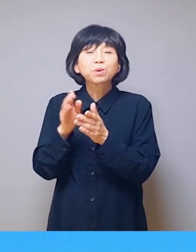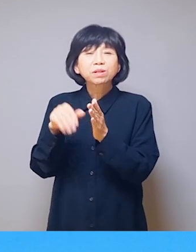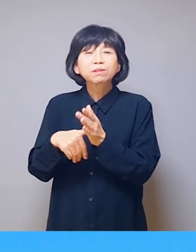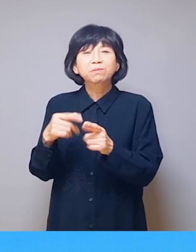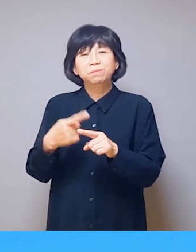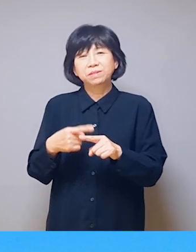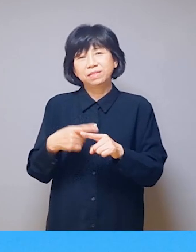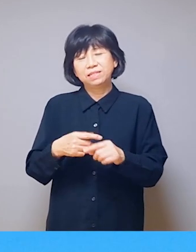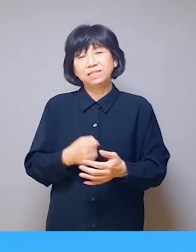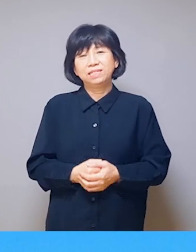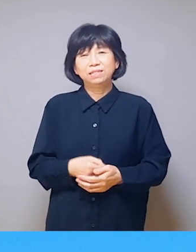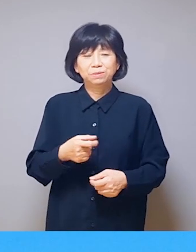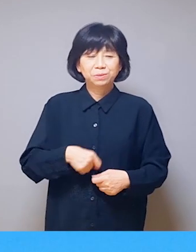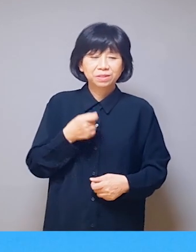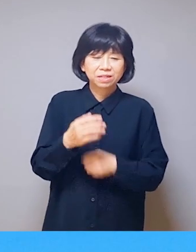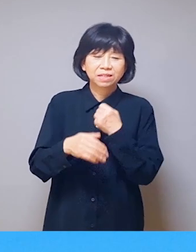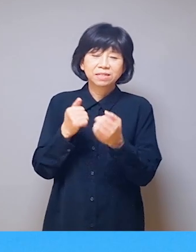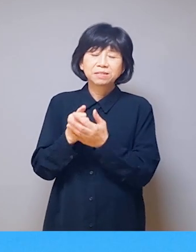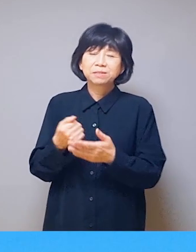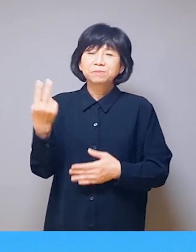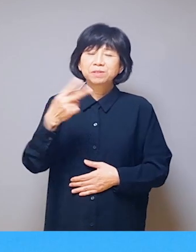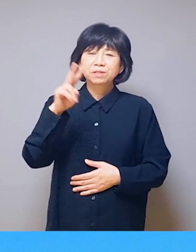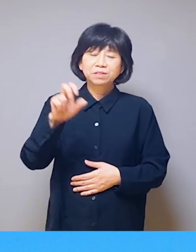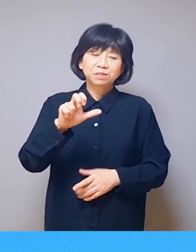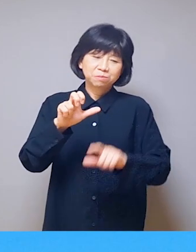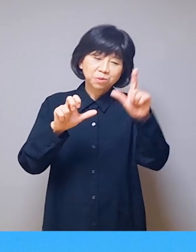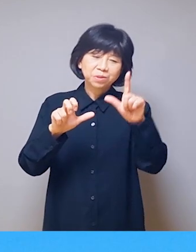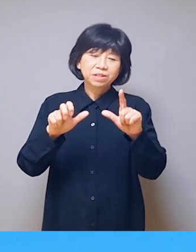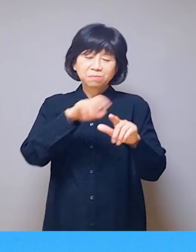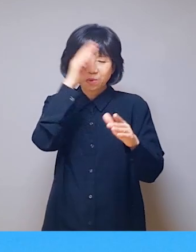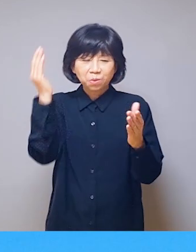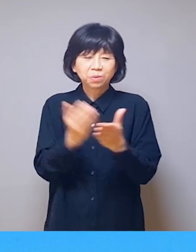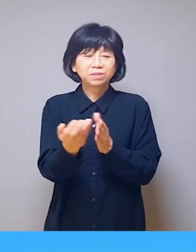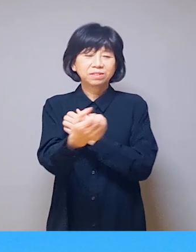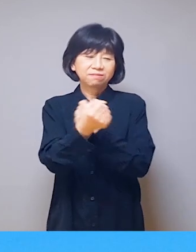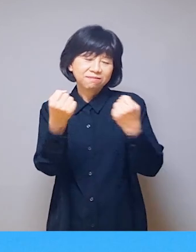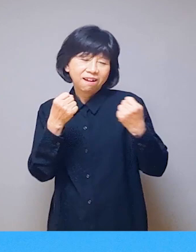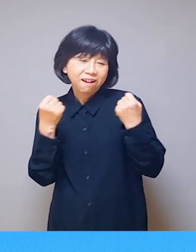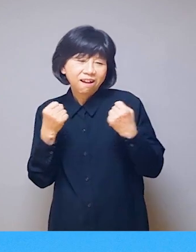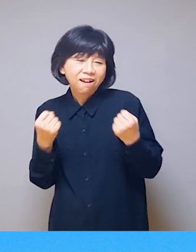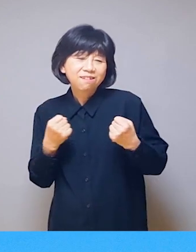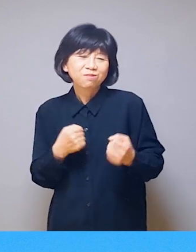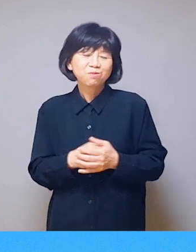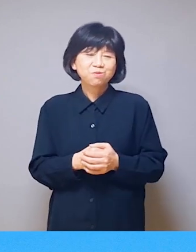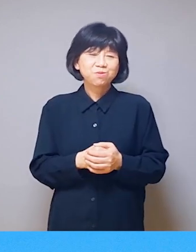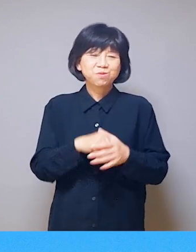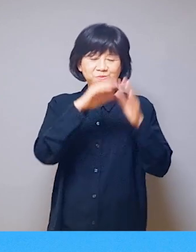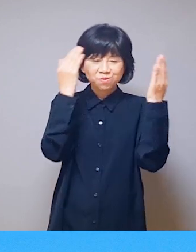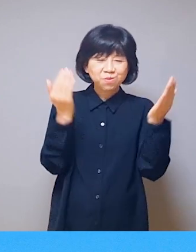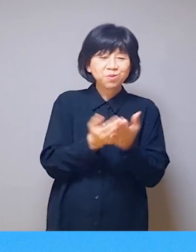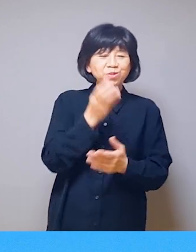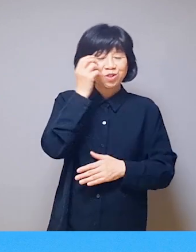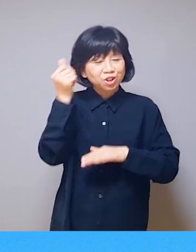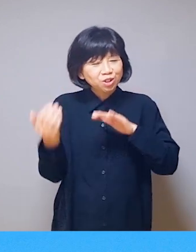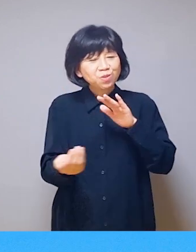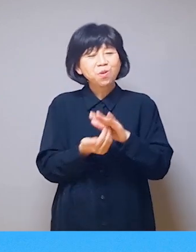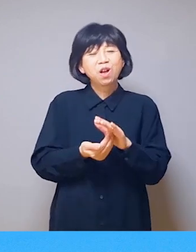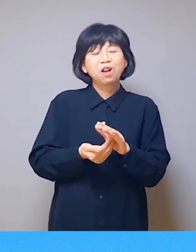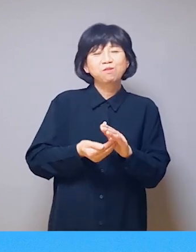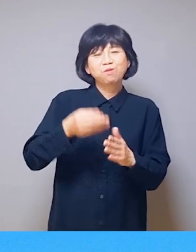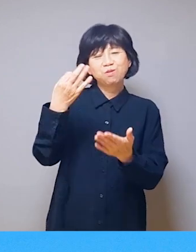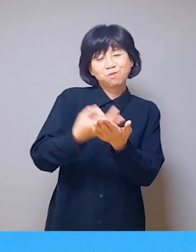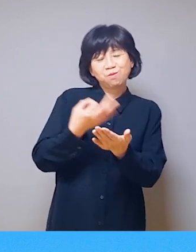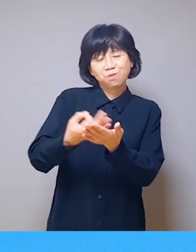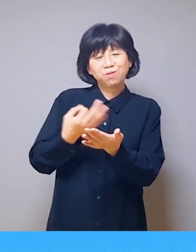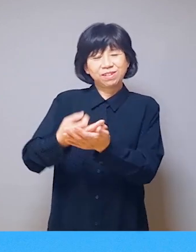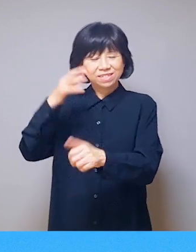정말 이 솔직한 심정으로 하나님 2025년에는요 다 건강하시고 다 하는 일마다 잘 되셔서 돈도 많이